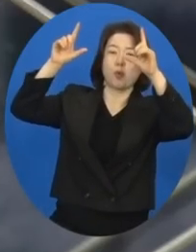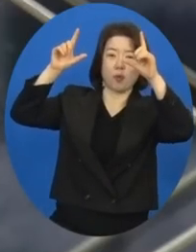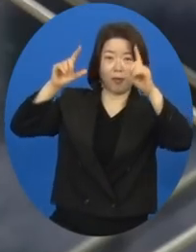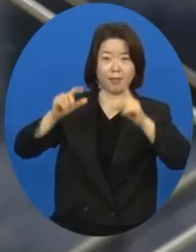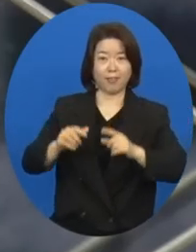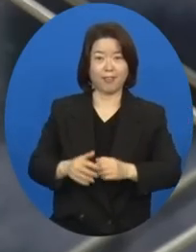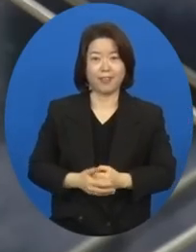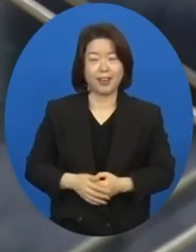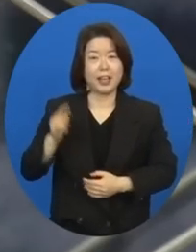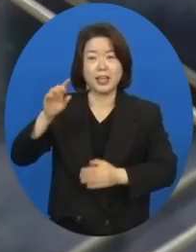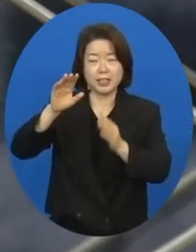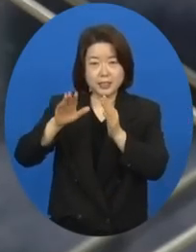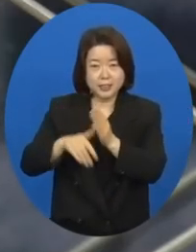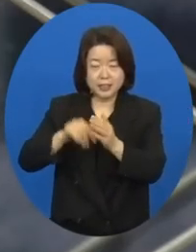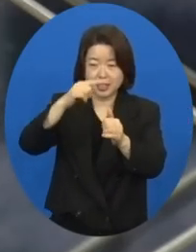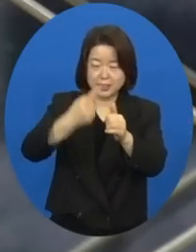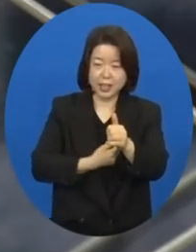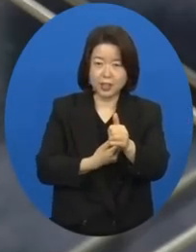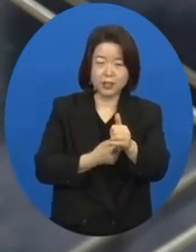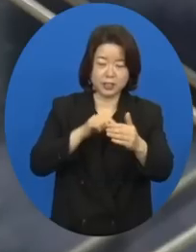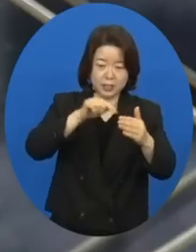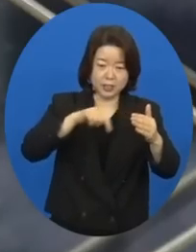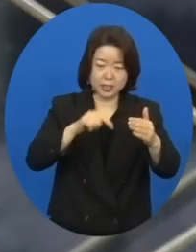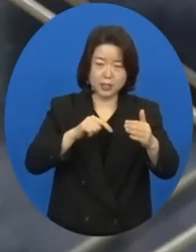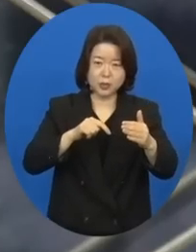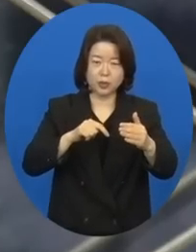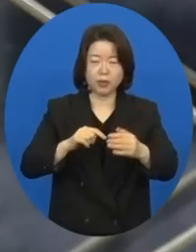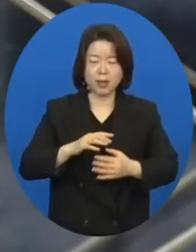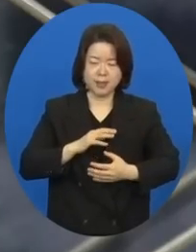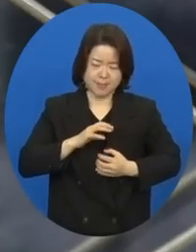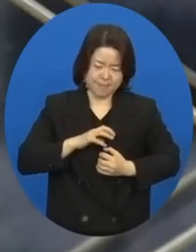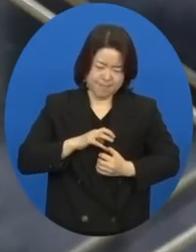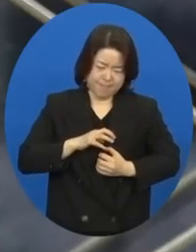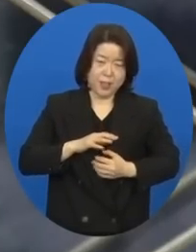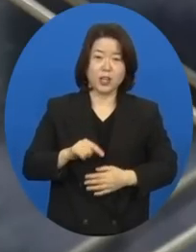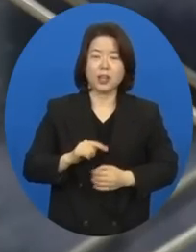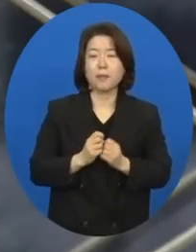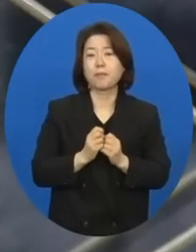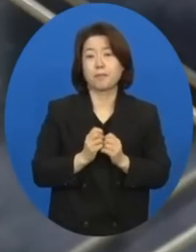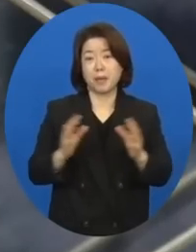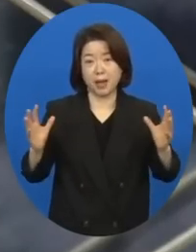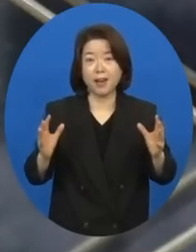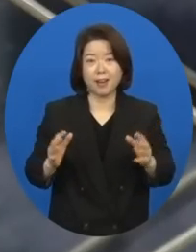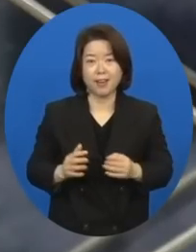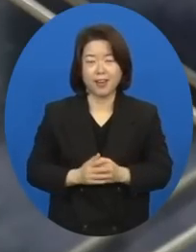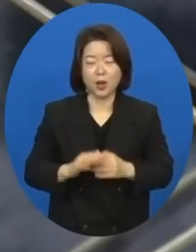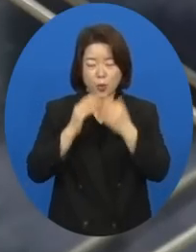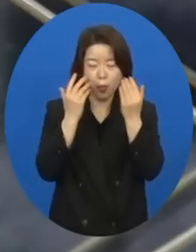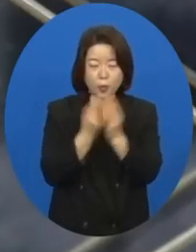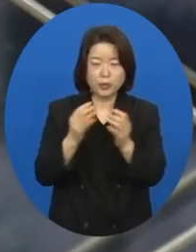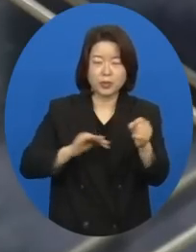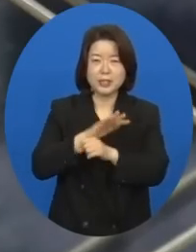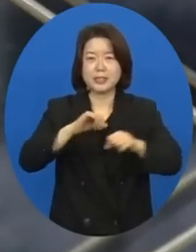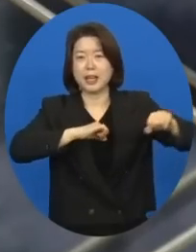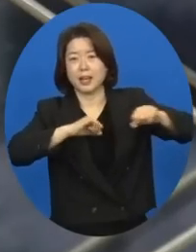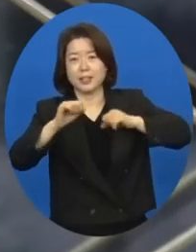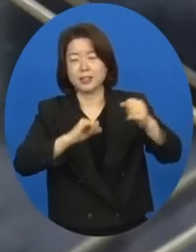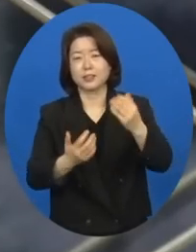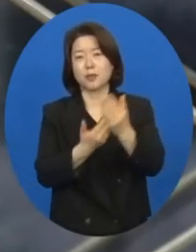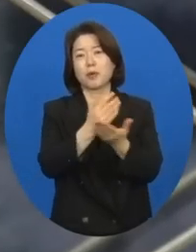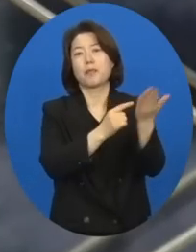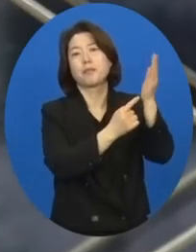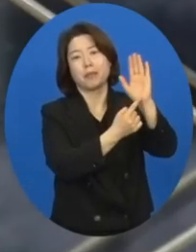것이에요. 그때 내 안에 사랑의 체증이 뚫려지고 우리 안에 온전한 사랑의 역사가 일어나게 될